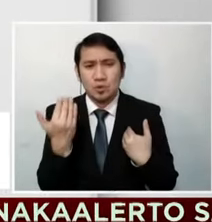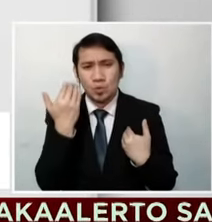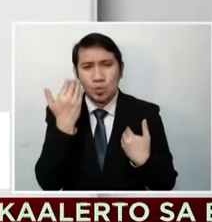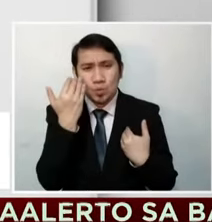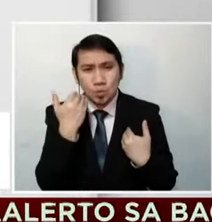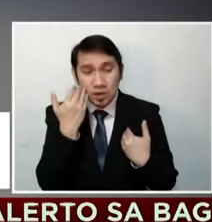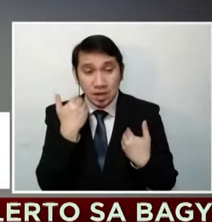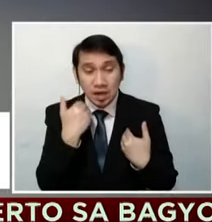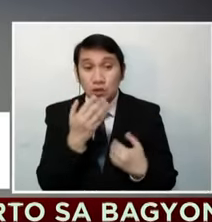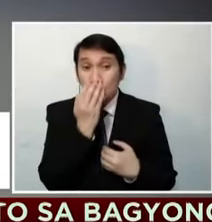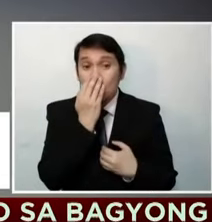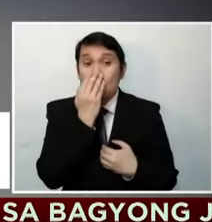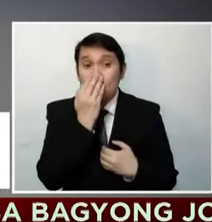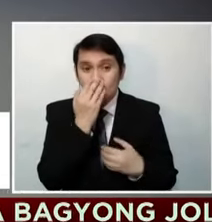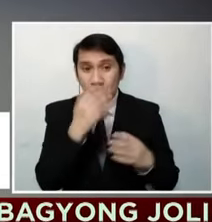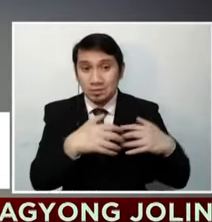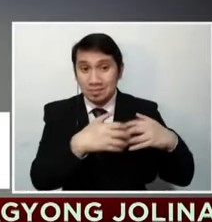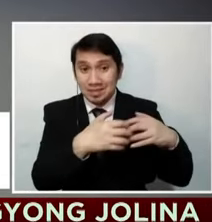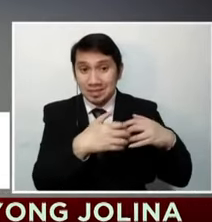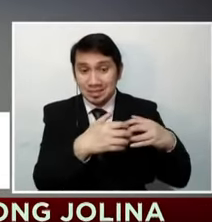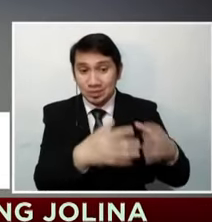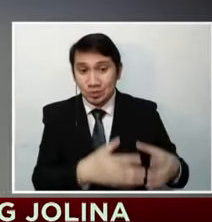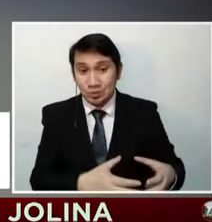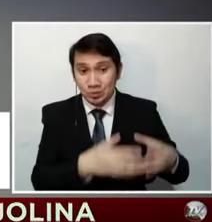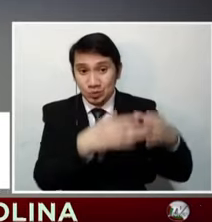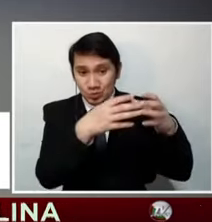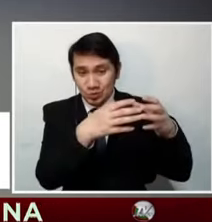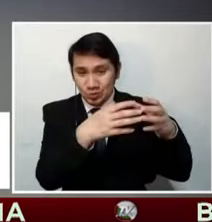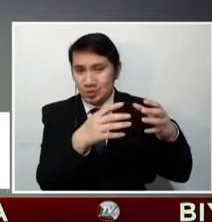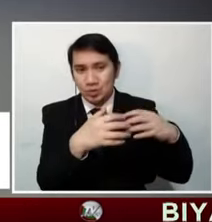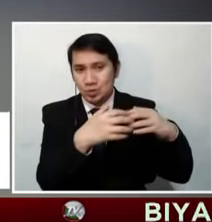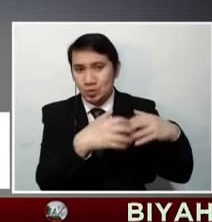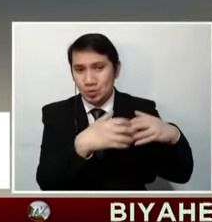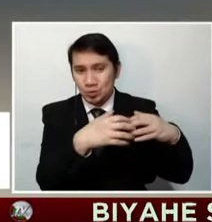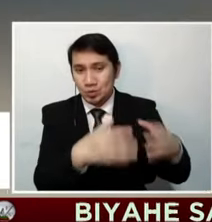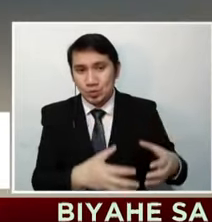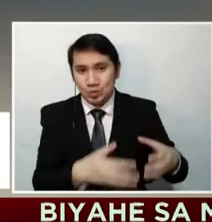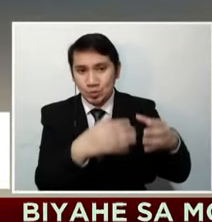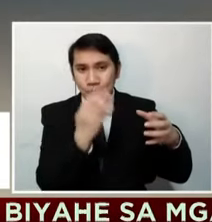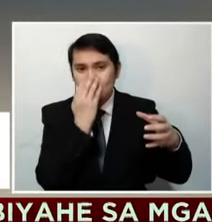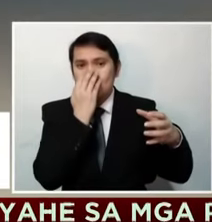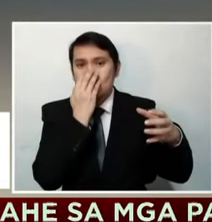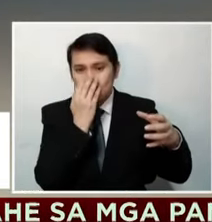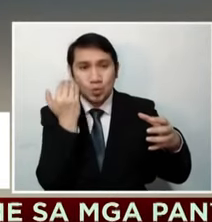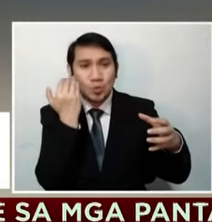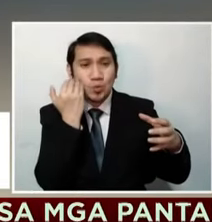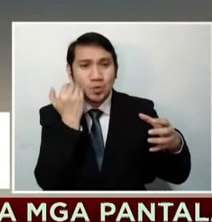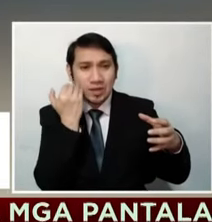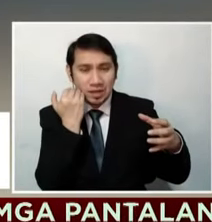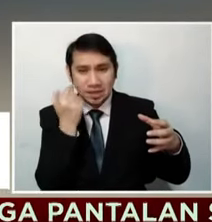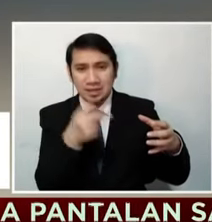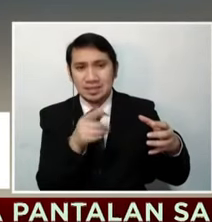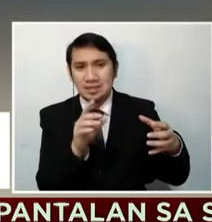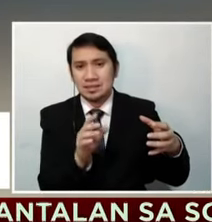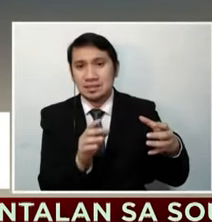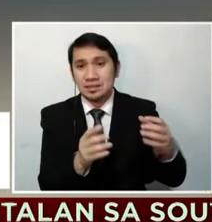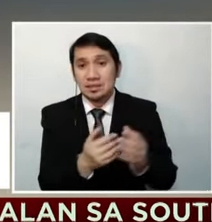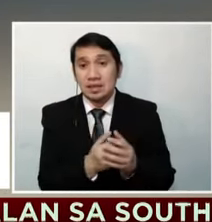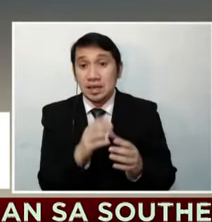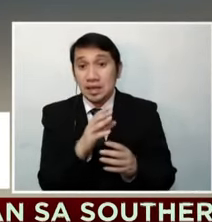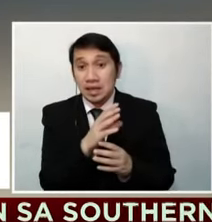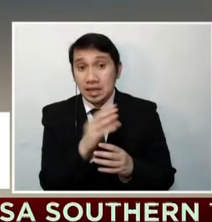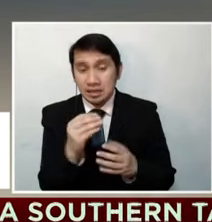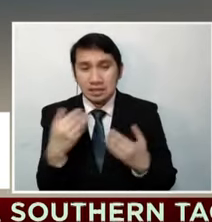oxygen supply. And even yung ating mechanical ventilator ay nasa 60% na. So mayroon lang